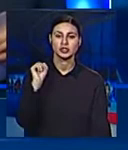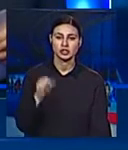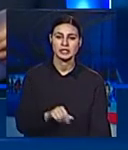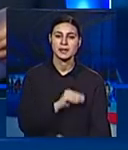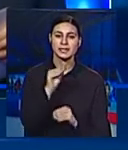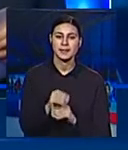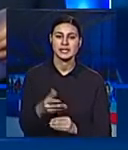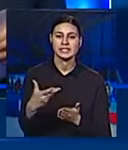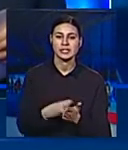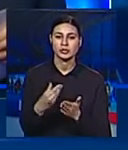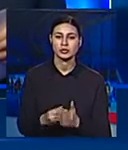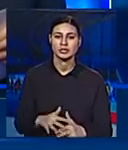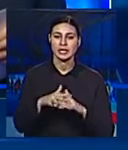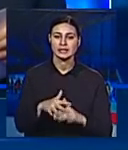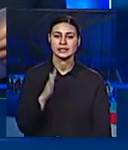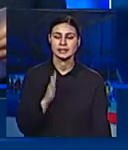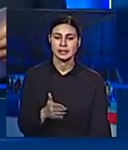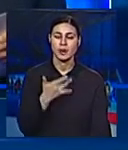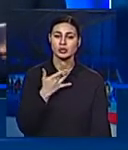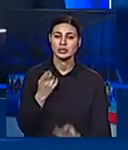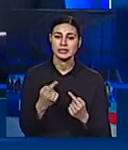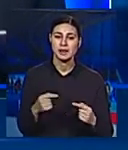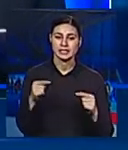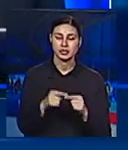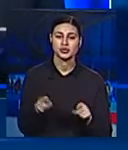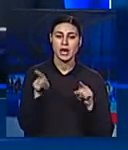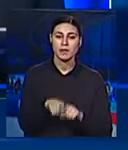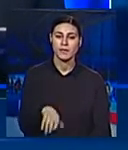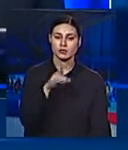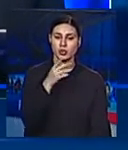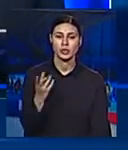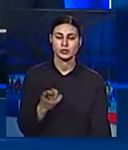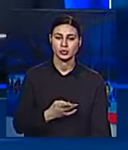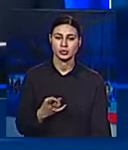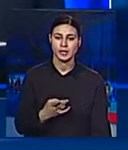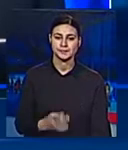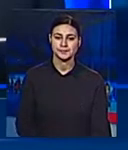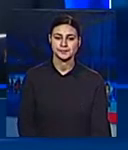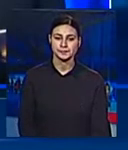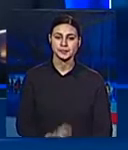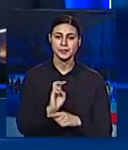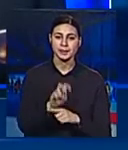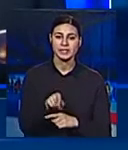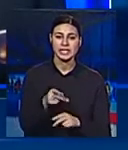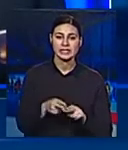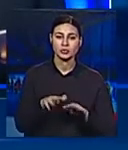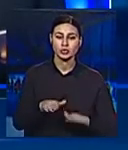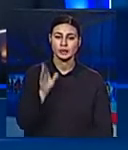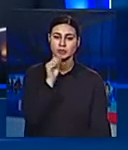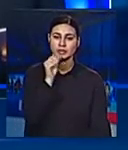დამატებით საშემოსავლო გადასახადიდან წავიდეს მუნიციპალიტეტებში და ამავდროულად უნდა მივიდეთ იმ დონემდე,